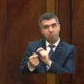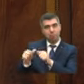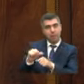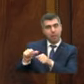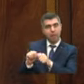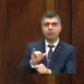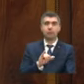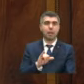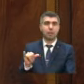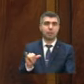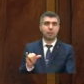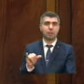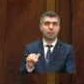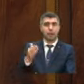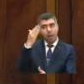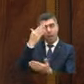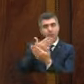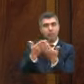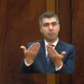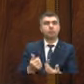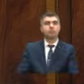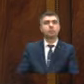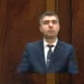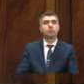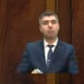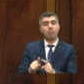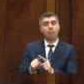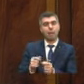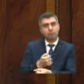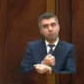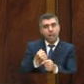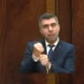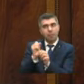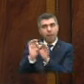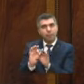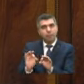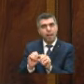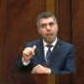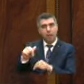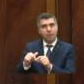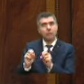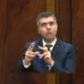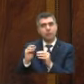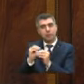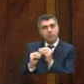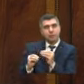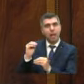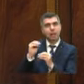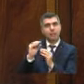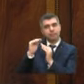كاين شي حاجه داخله في المنطق. الحمد لله البطاله تتحسن، مؤشرات المغرب الدوليه الاقتصاديه